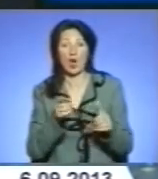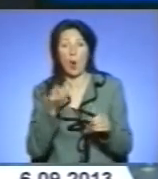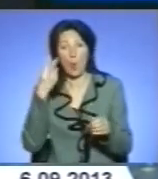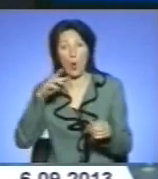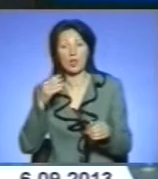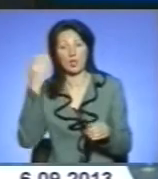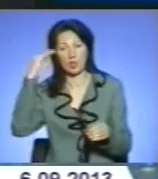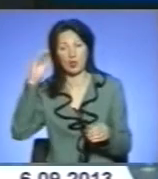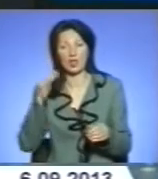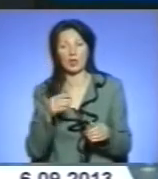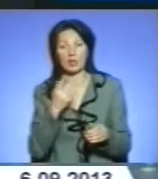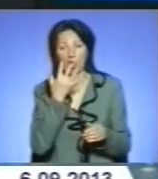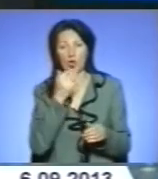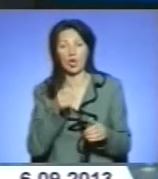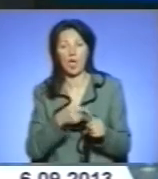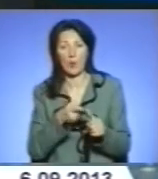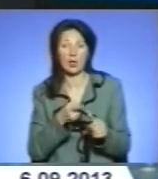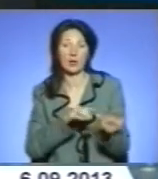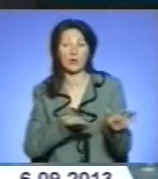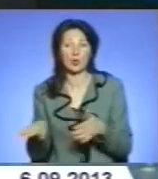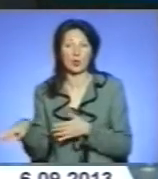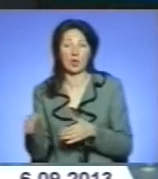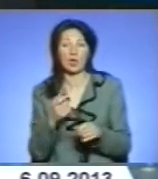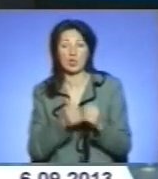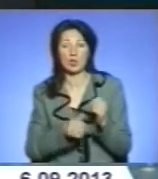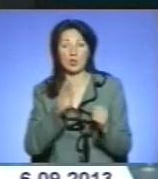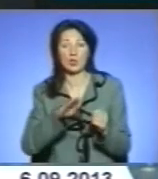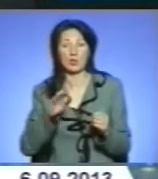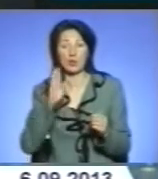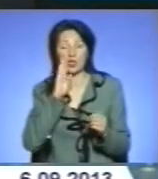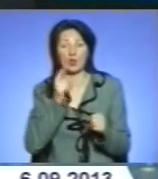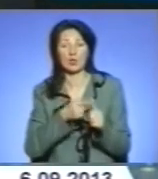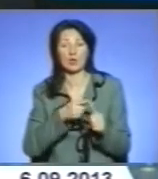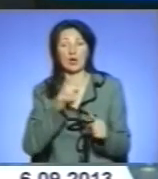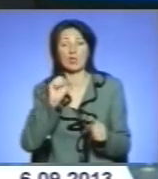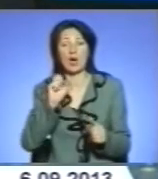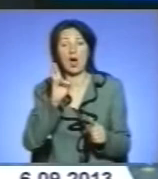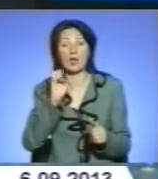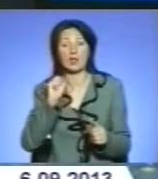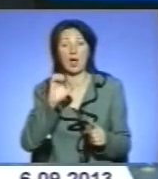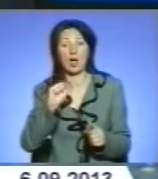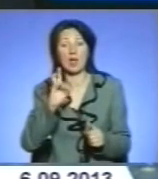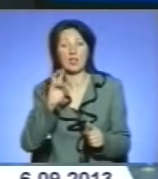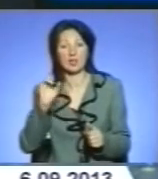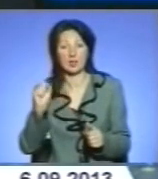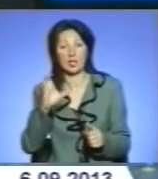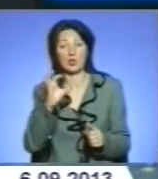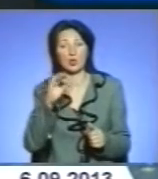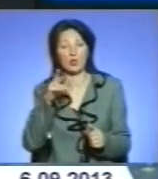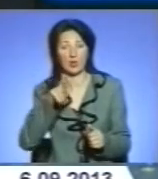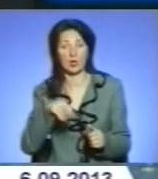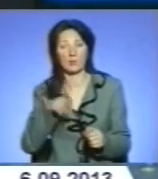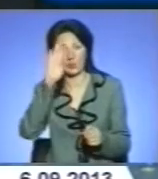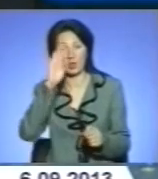Найчастіше дівчаток називають Аннами, Анастасіями, Софіями, хлопців Марками та Олександрами. Наші кореспонденти розпитали у тернополянок,